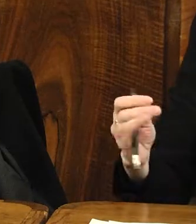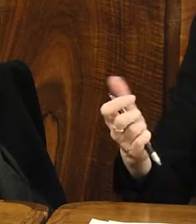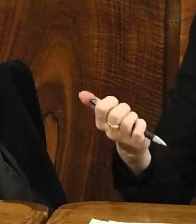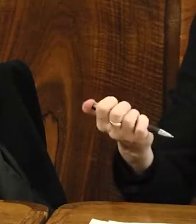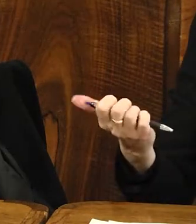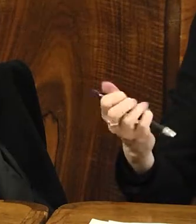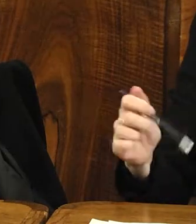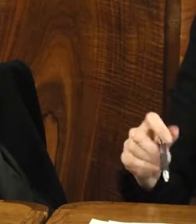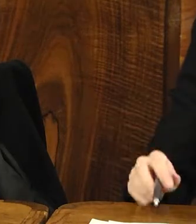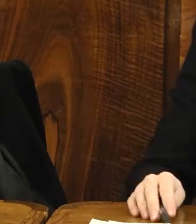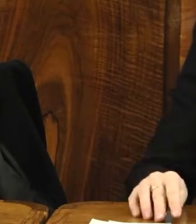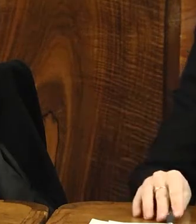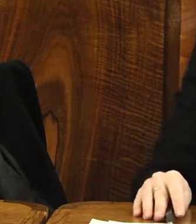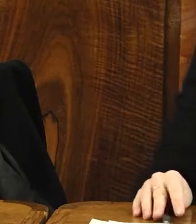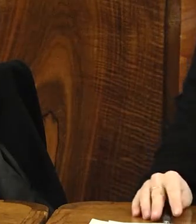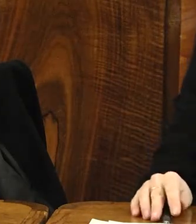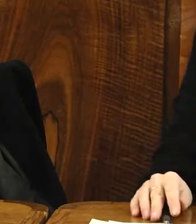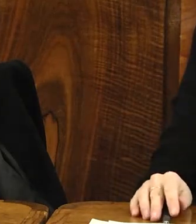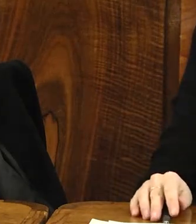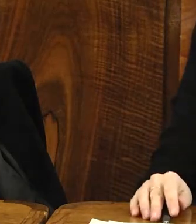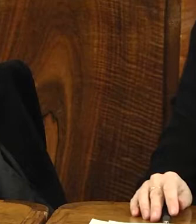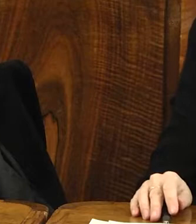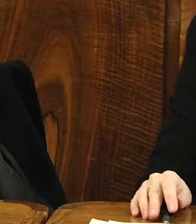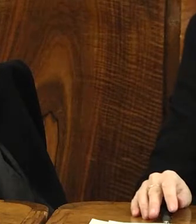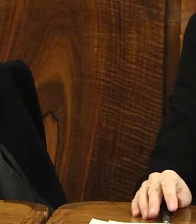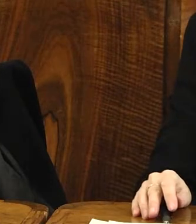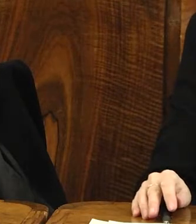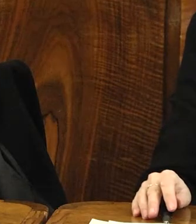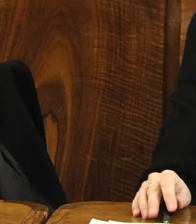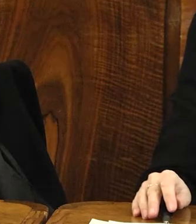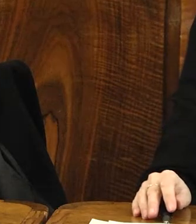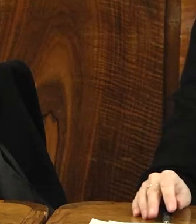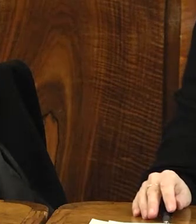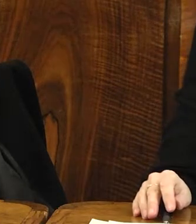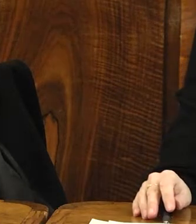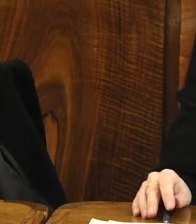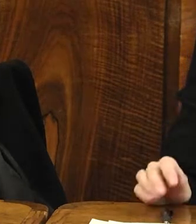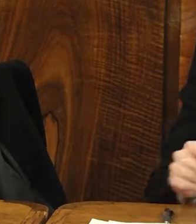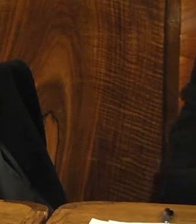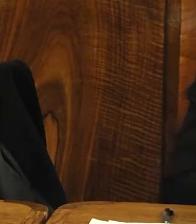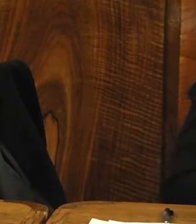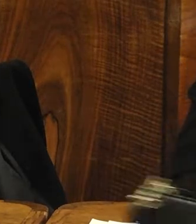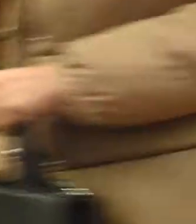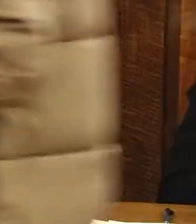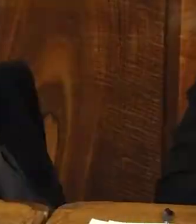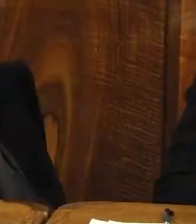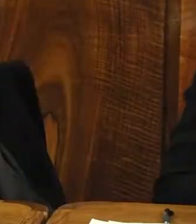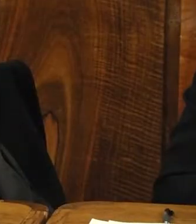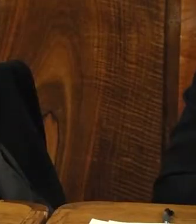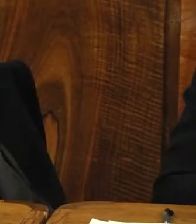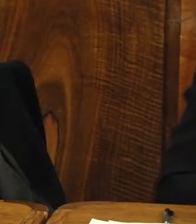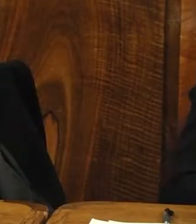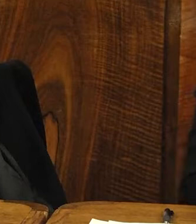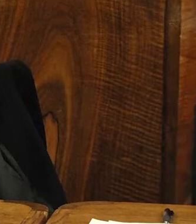Prelazimo na drugu točku dnevnog reda. Radi se o izvješćima i zaključcima, o mirovanju